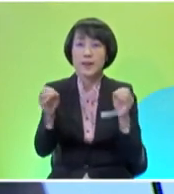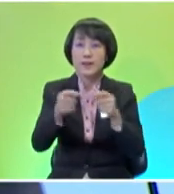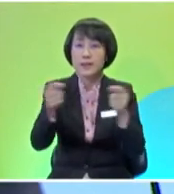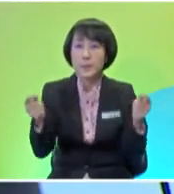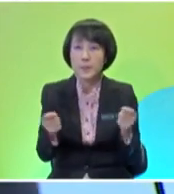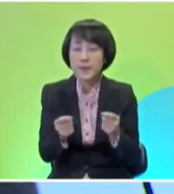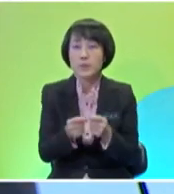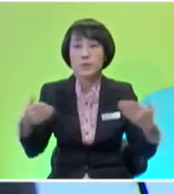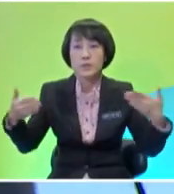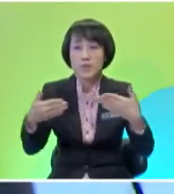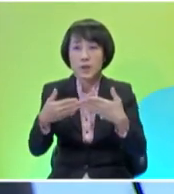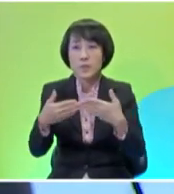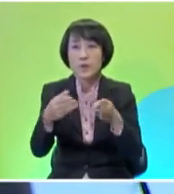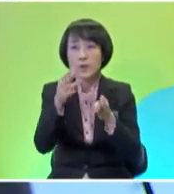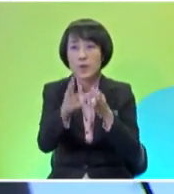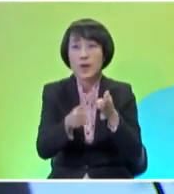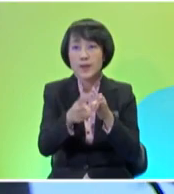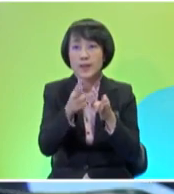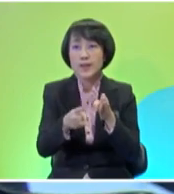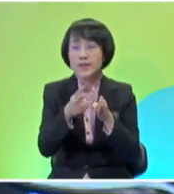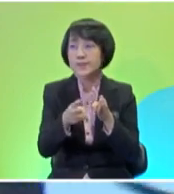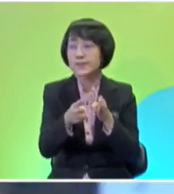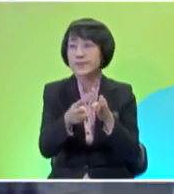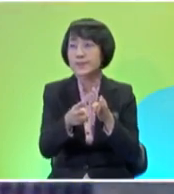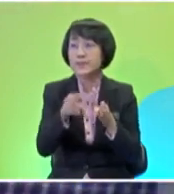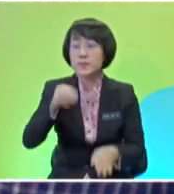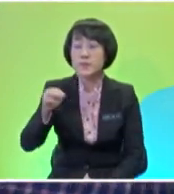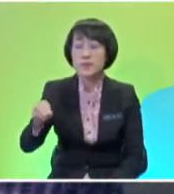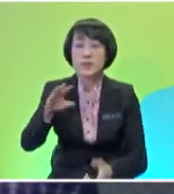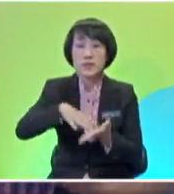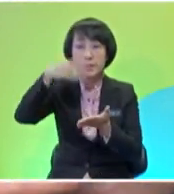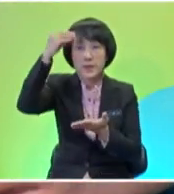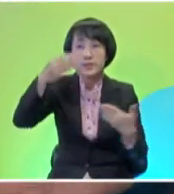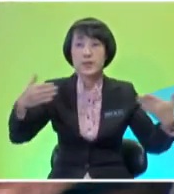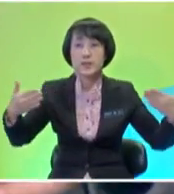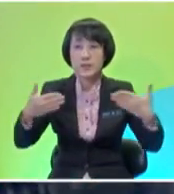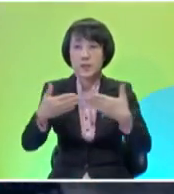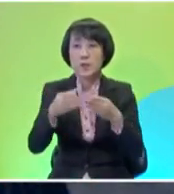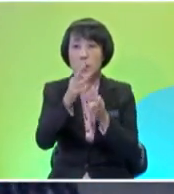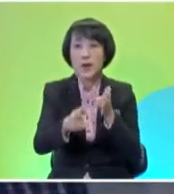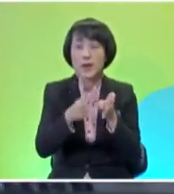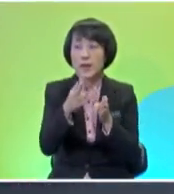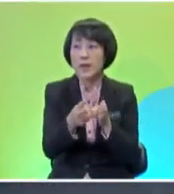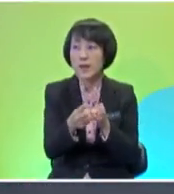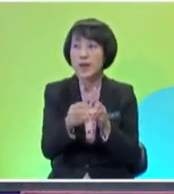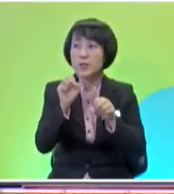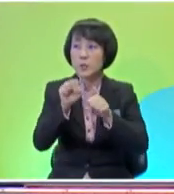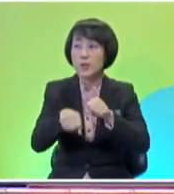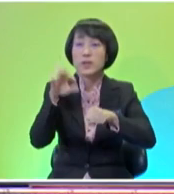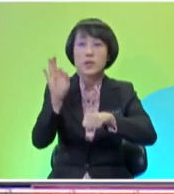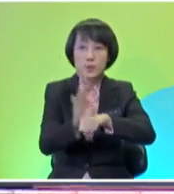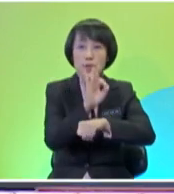wayar. Sebab murid-murid nak belajar bagaimana nak sambung wayar tersebut supaya ia boleh berfungsi. Jadi, kami cuba